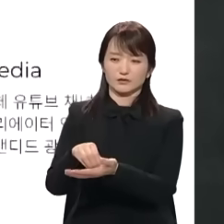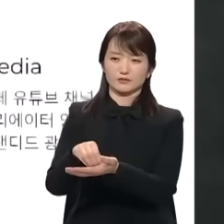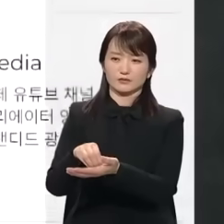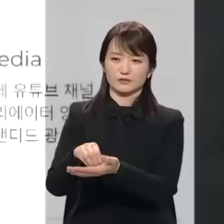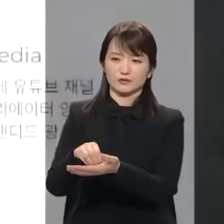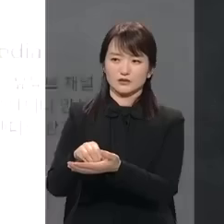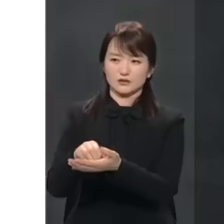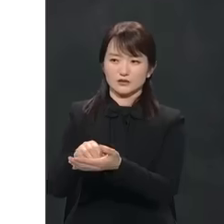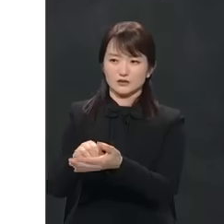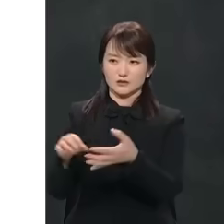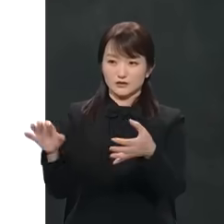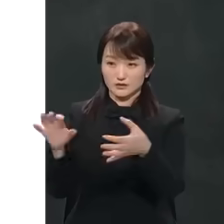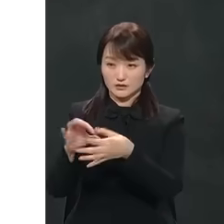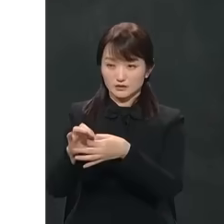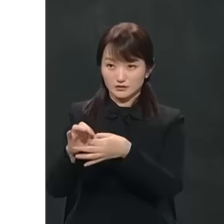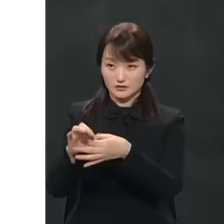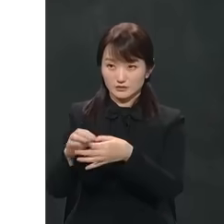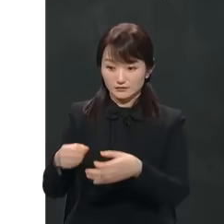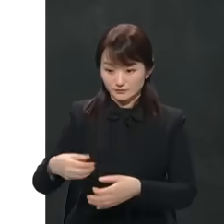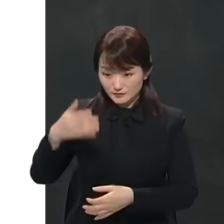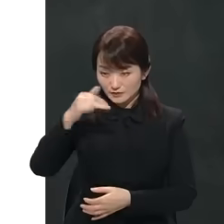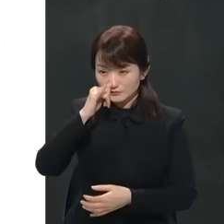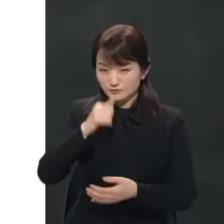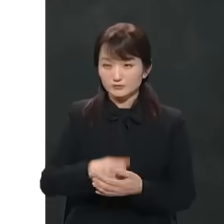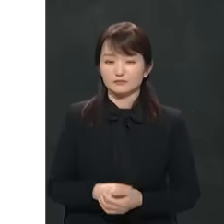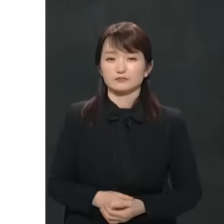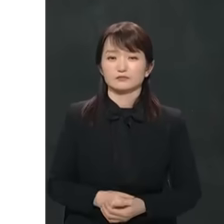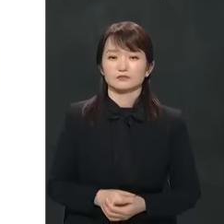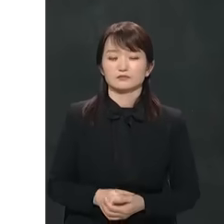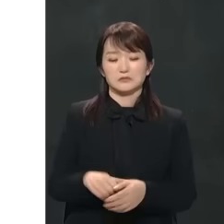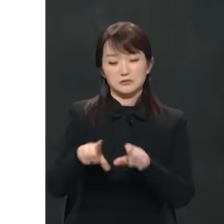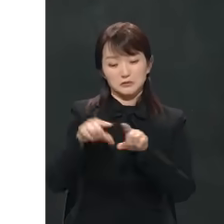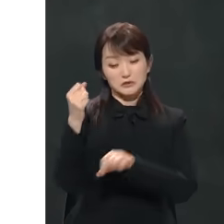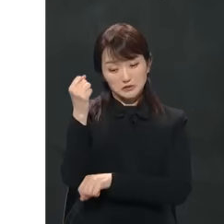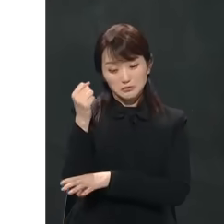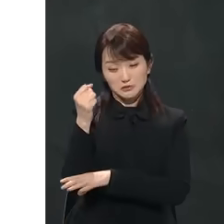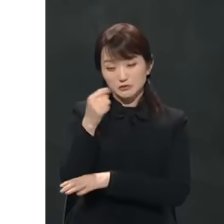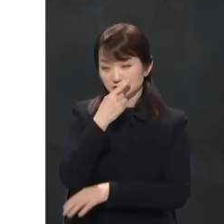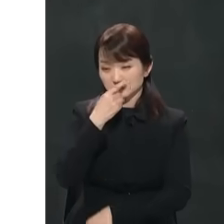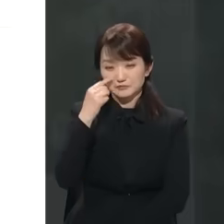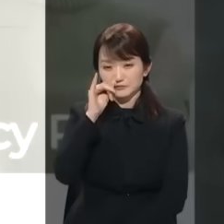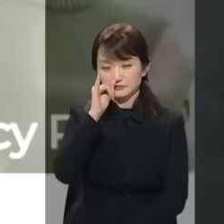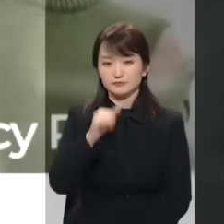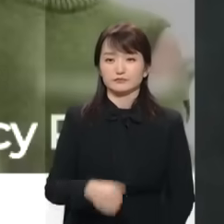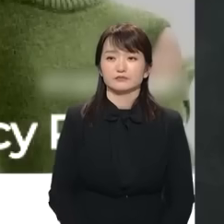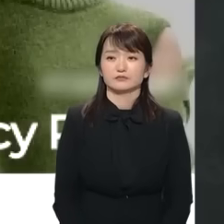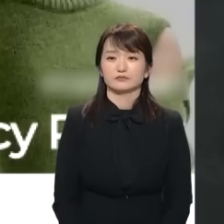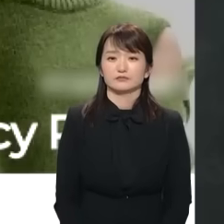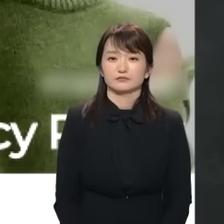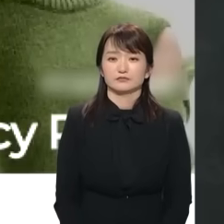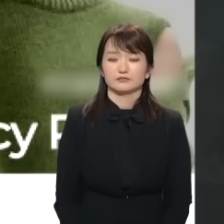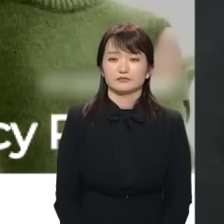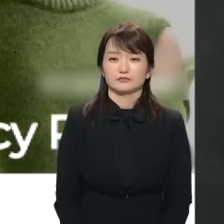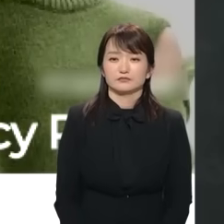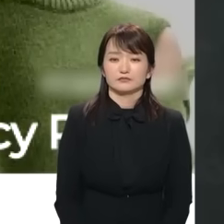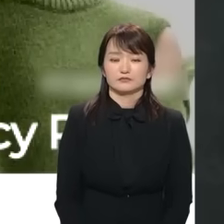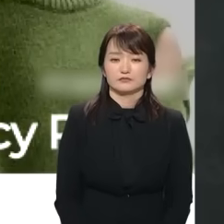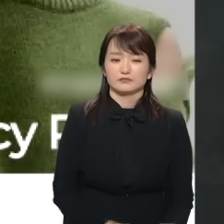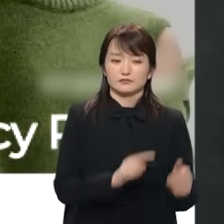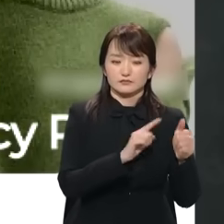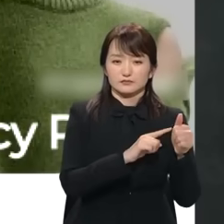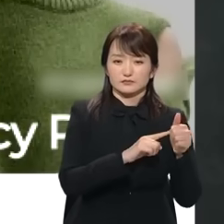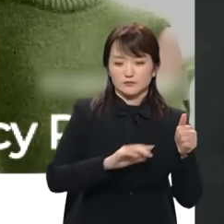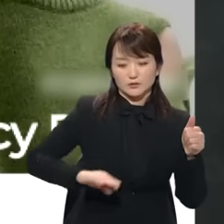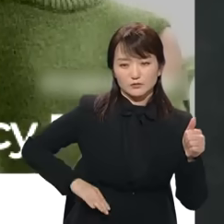들어가서 볼 수 있다고 합니다 원래 보통은 다 들어가서 볼 수 있죠 기본적인 거는 근데이 그래서 실제로이 제보자가 저 해당 에이전시에 뭐